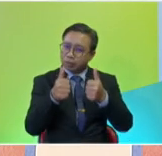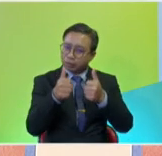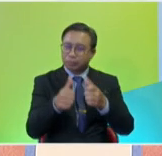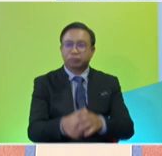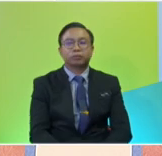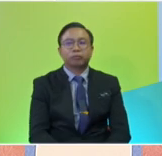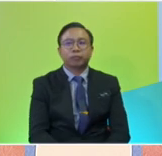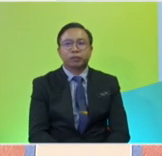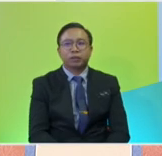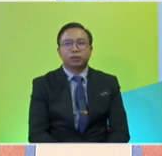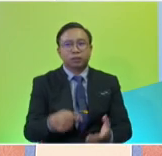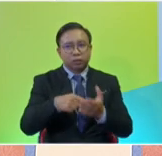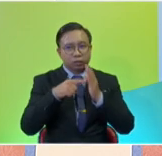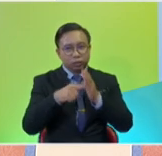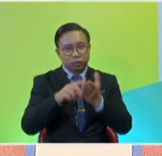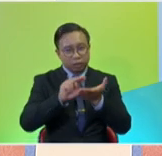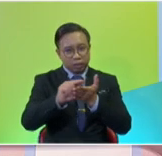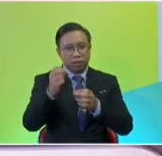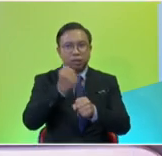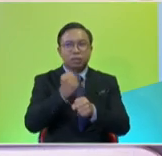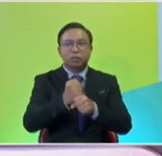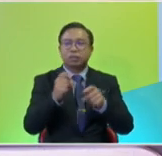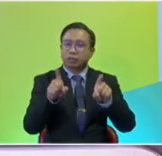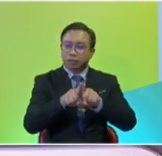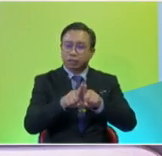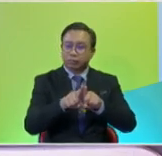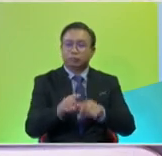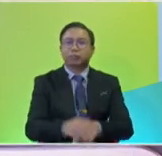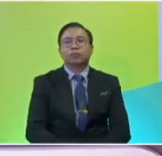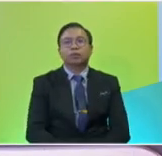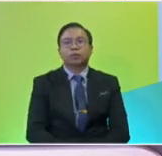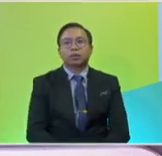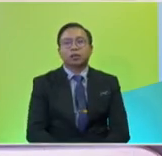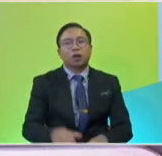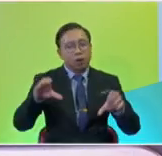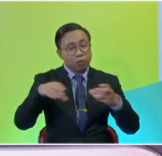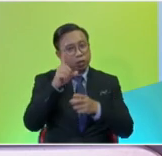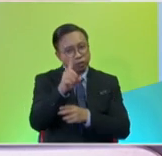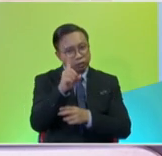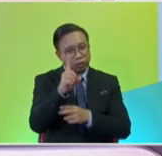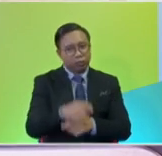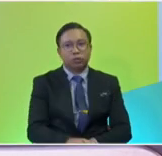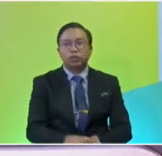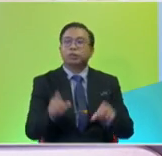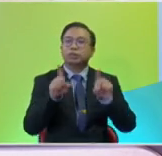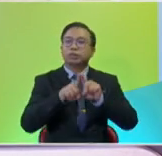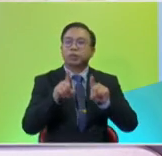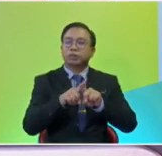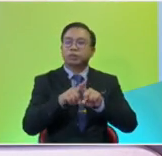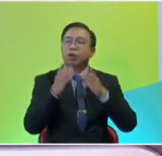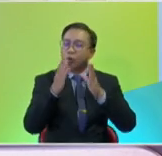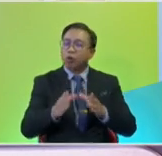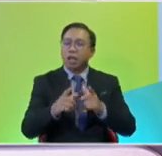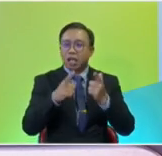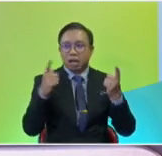ini menunjukkan nilai kerjasama karena kerjasama yaitu melakukan sesuatu bersama-sama orang